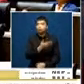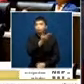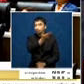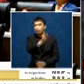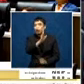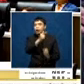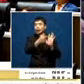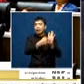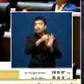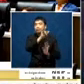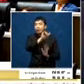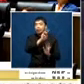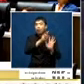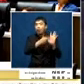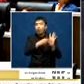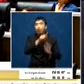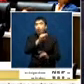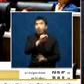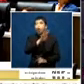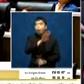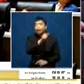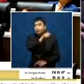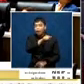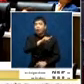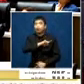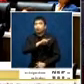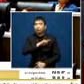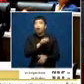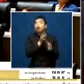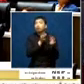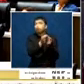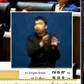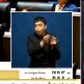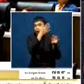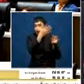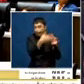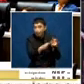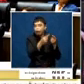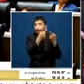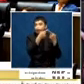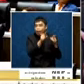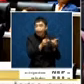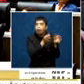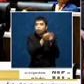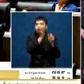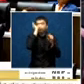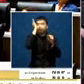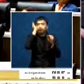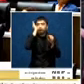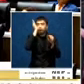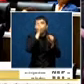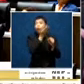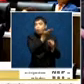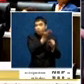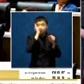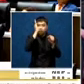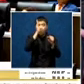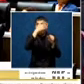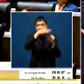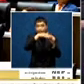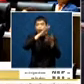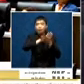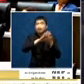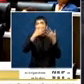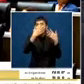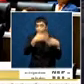คับนี้ ใช่ ไหม ใช่แต่ว่าโอเคก็จนถึงตอนนี้เนี่ยนะฮะสภาไม่ล่มนะฮะมีการอภิปรายตามปกตินะครับเราม